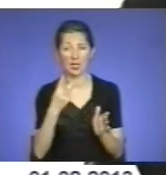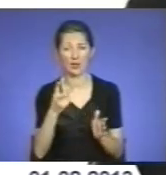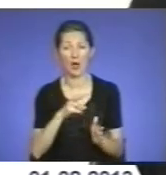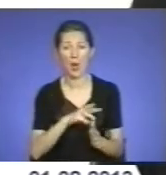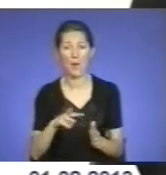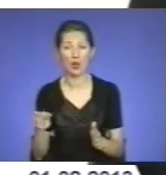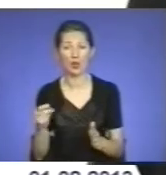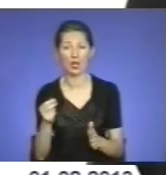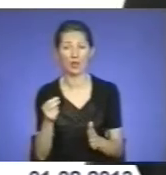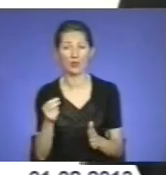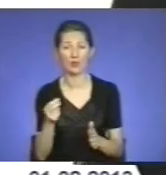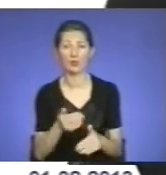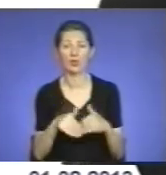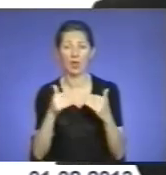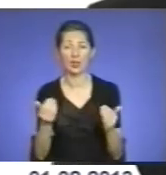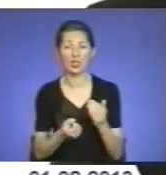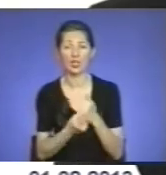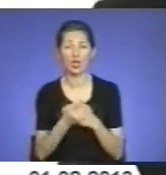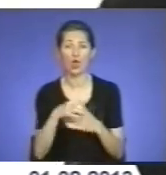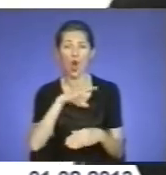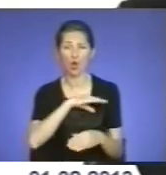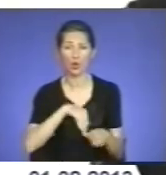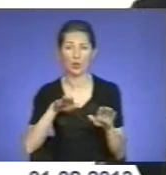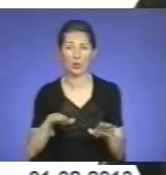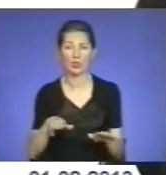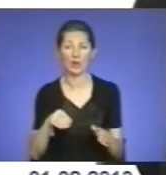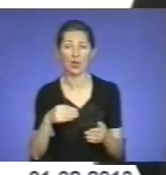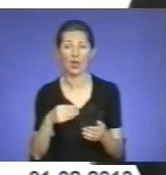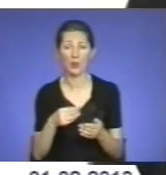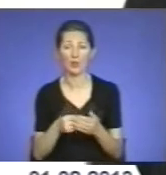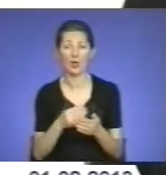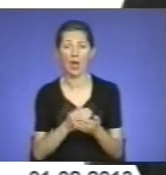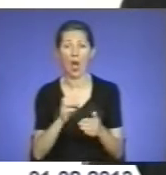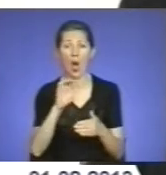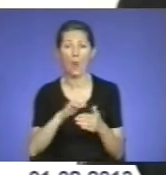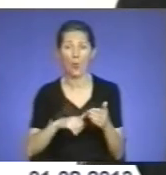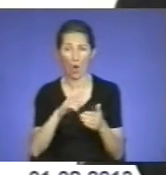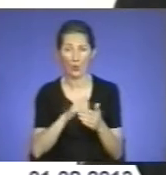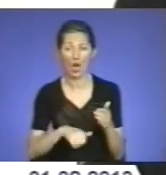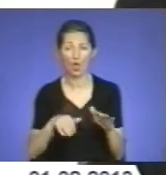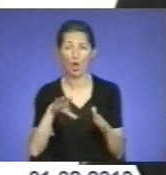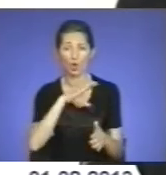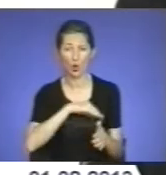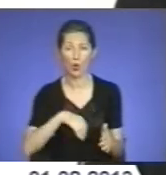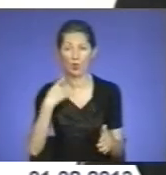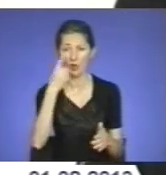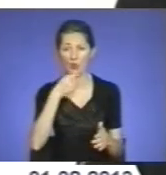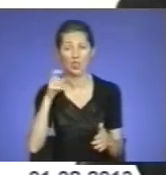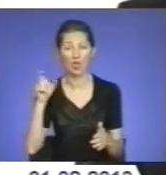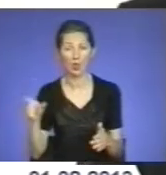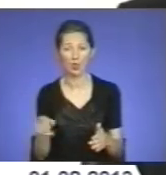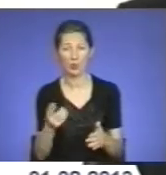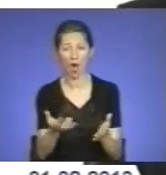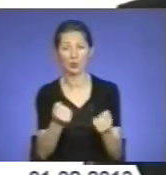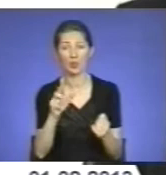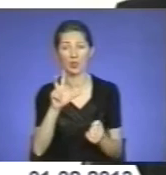гривень. Найбільше джерело доходів місцевих бюджетів – це є податок з доходів фізичних осіб. Його отримано